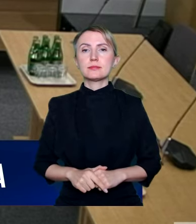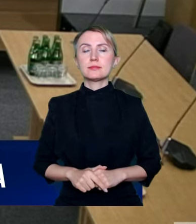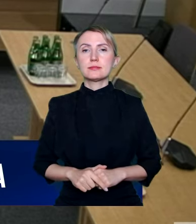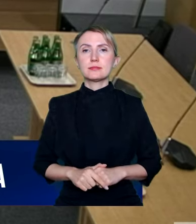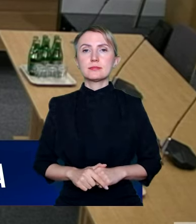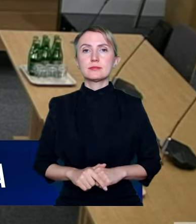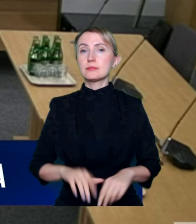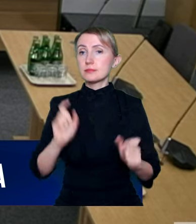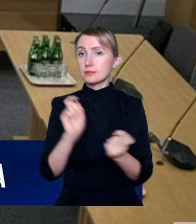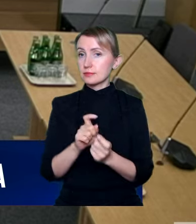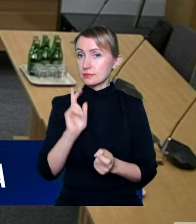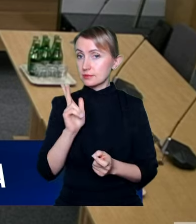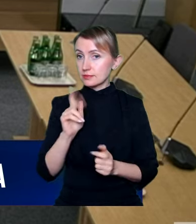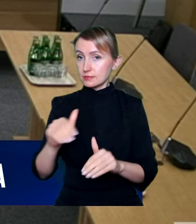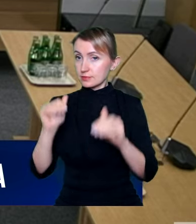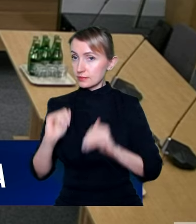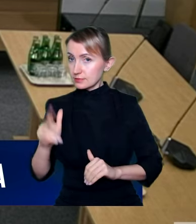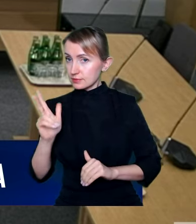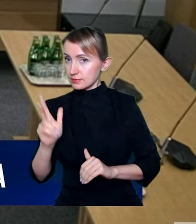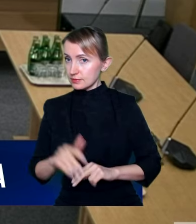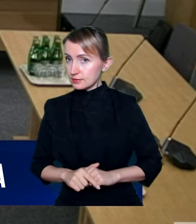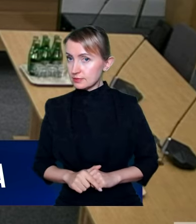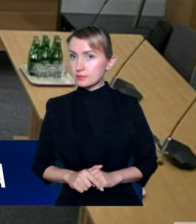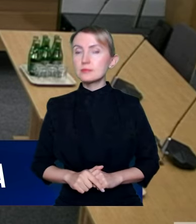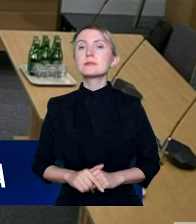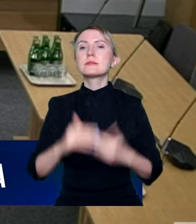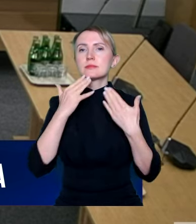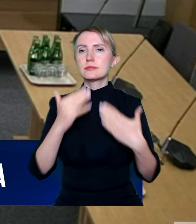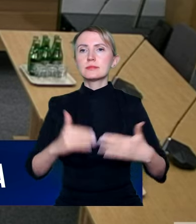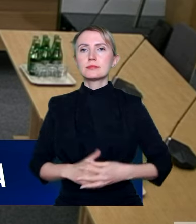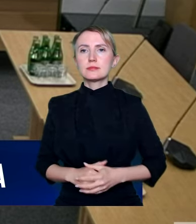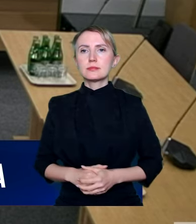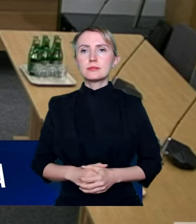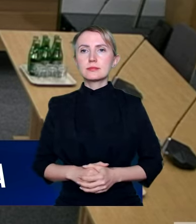Kto jest przeciw? Kto się wstrzymał? Dziękuję.